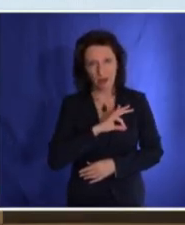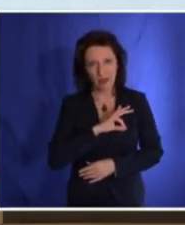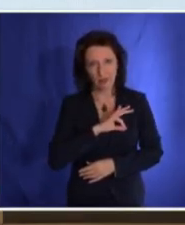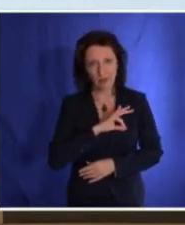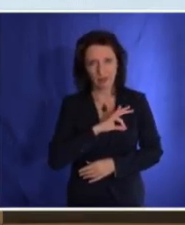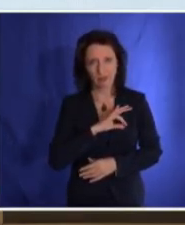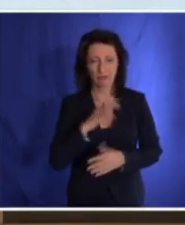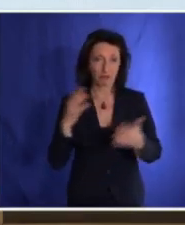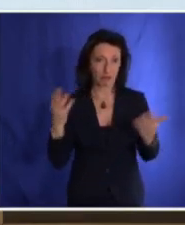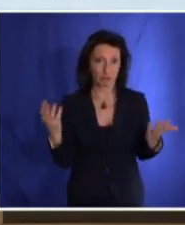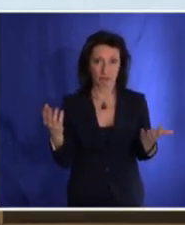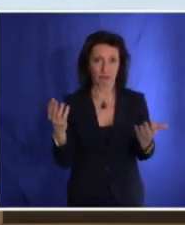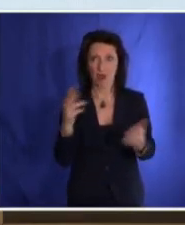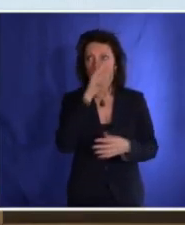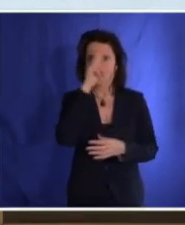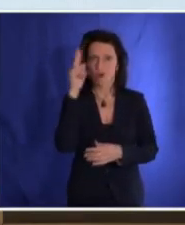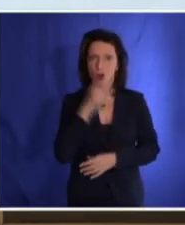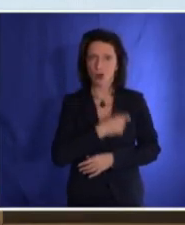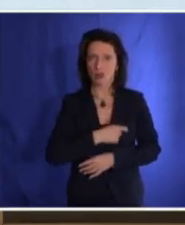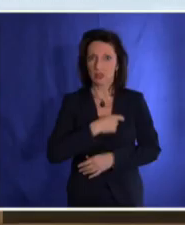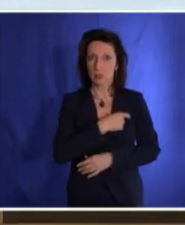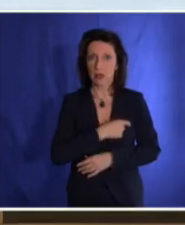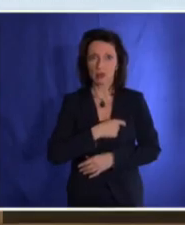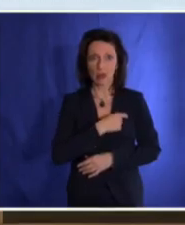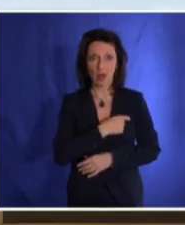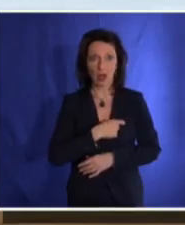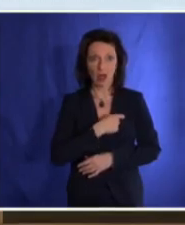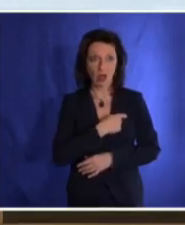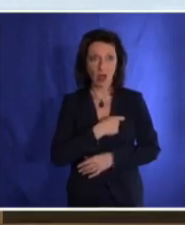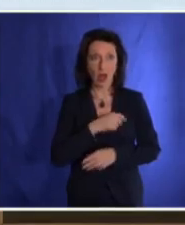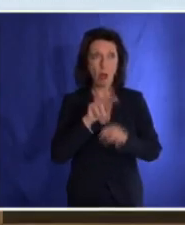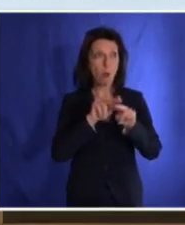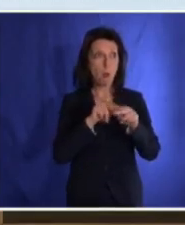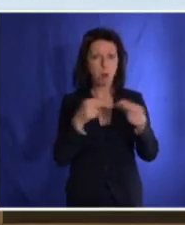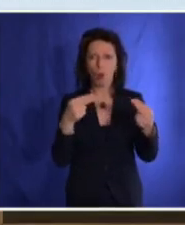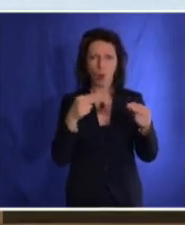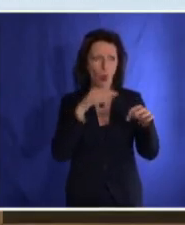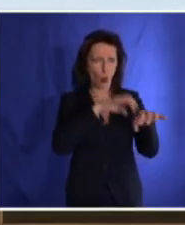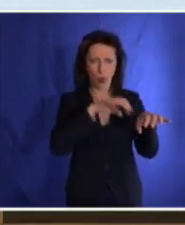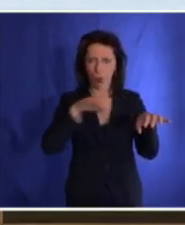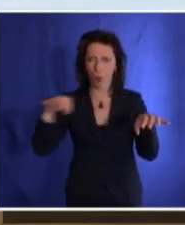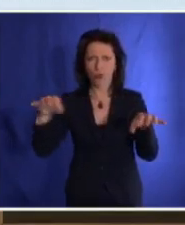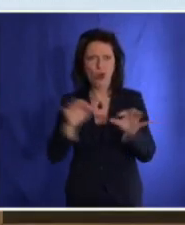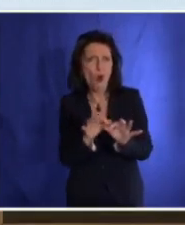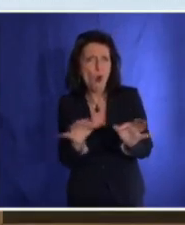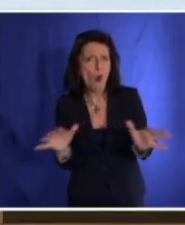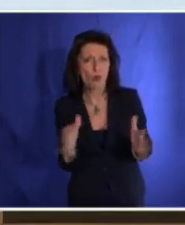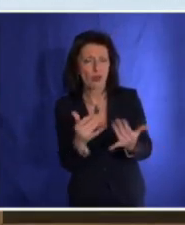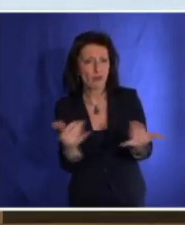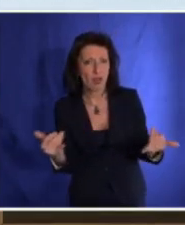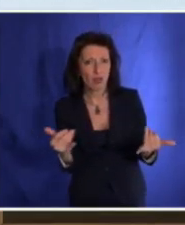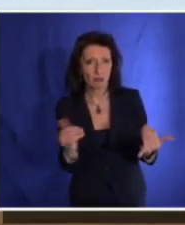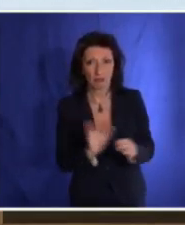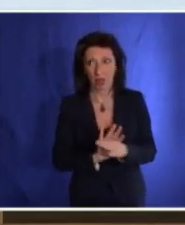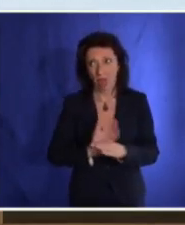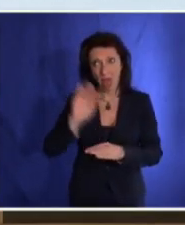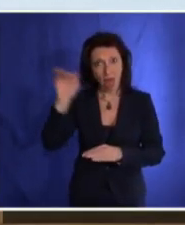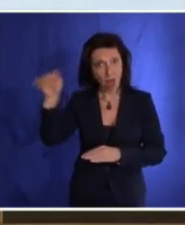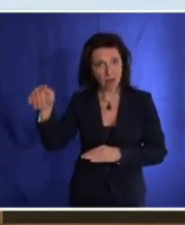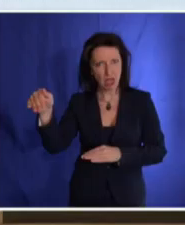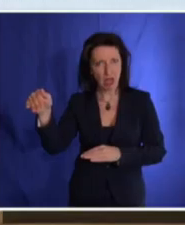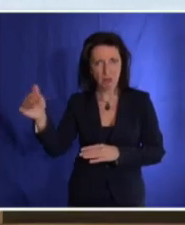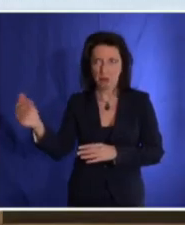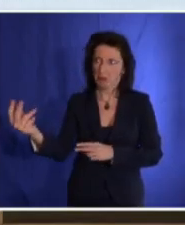was wäre unsere Volkspartei ohne ihre Bünde? Von außen werden wir dafür oft